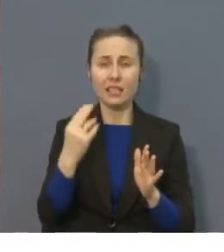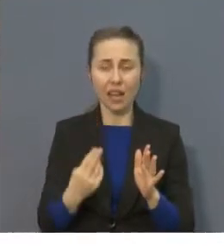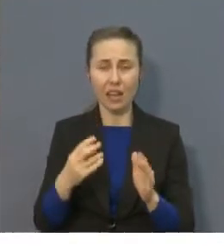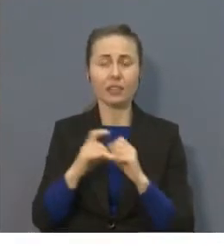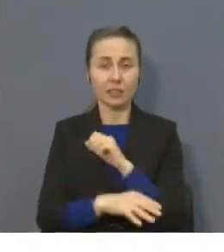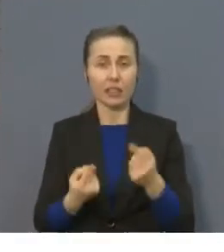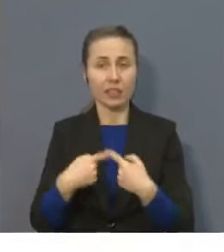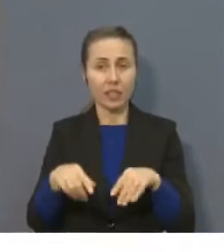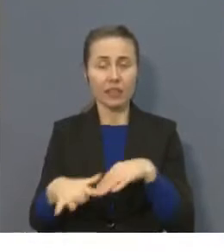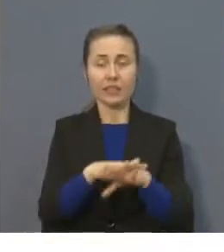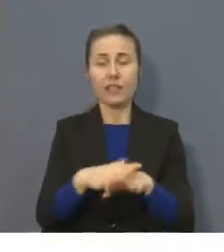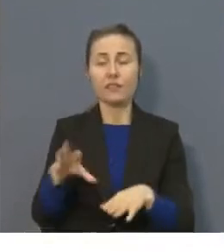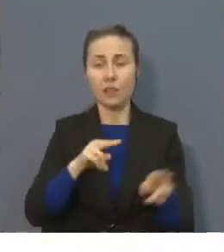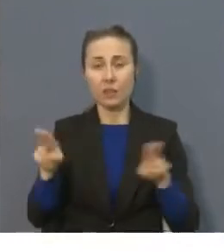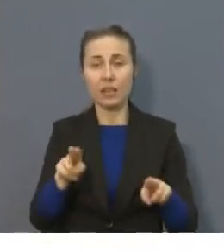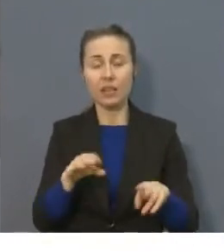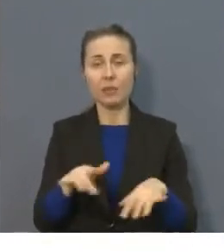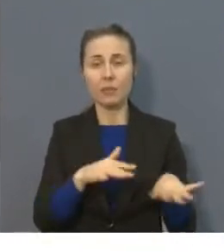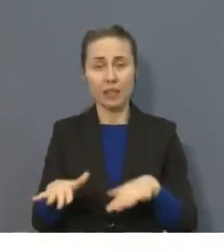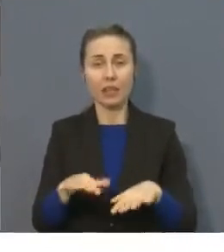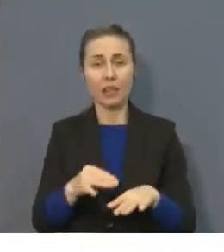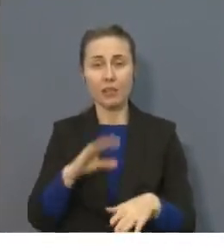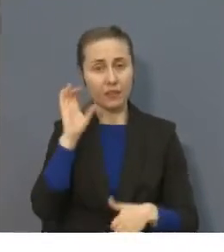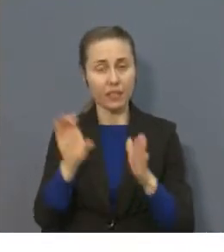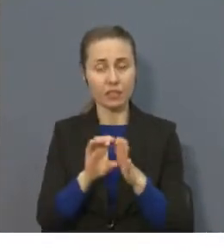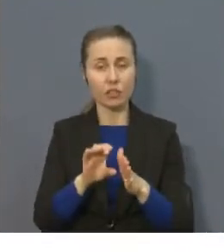іс-шаралар санитарлық нормаларды сақтай отырып жүргізіледі.